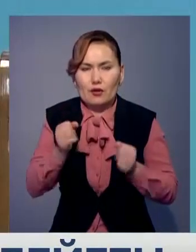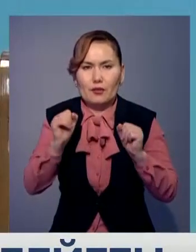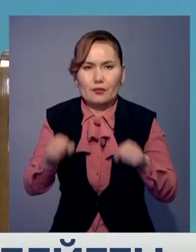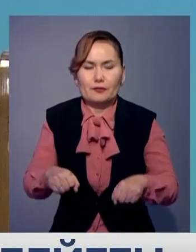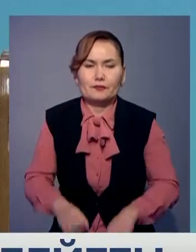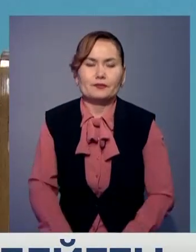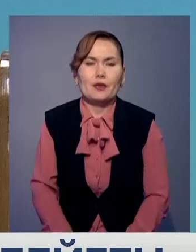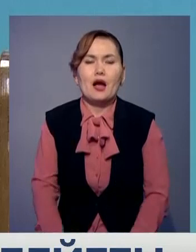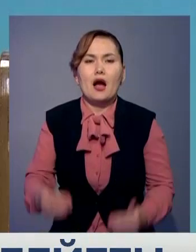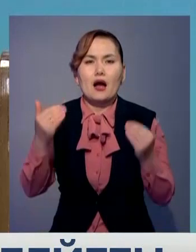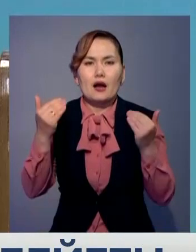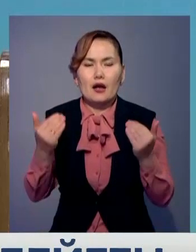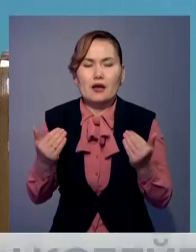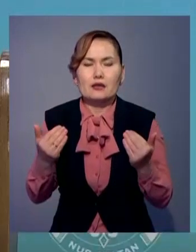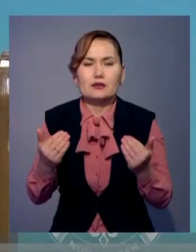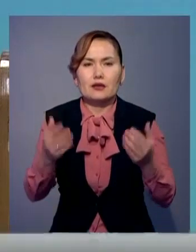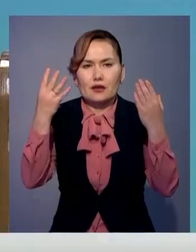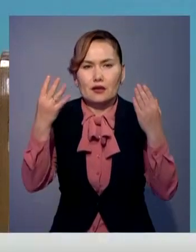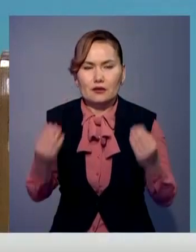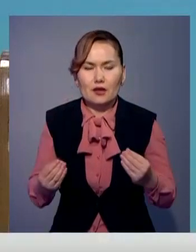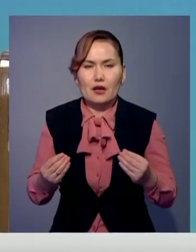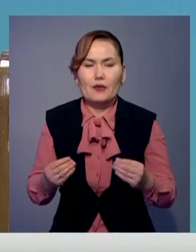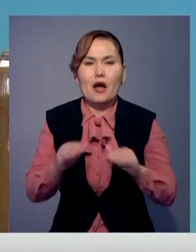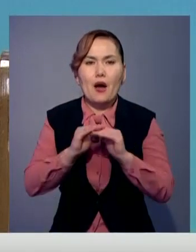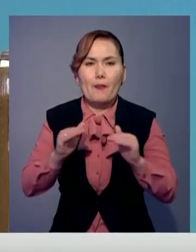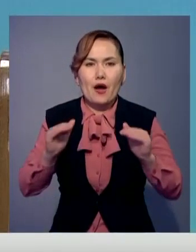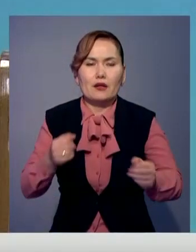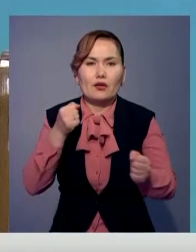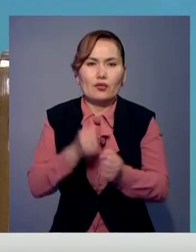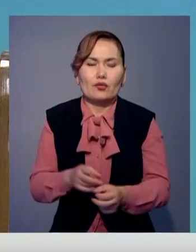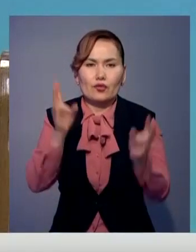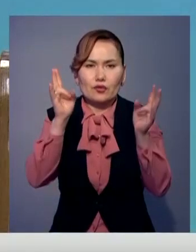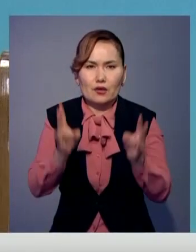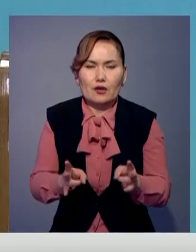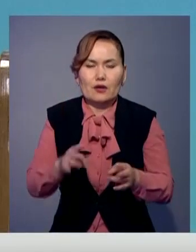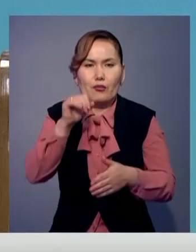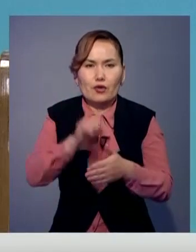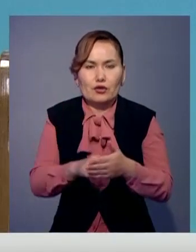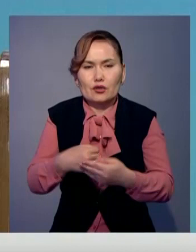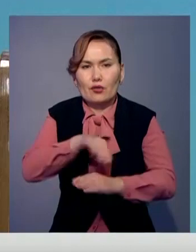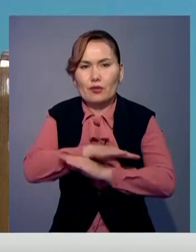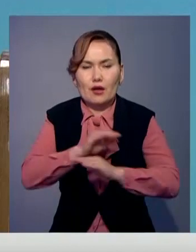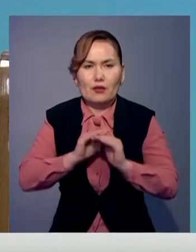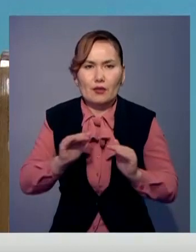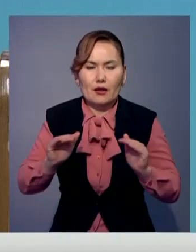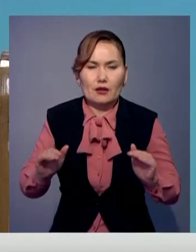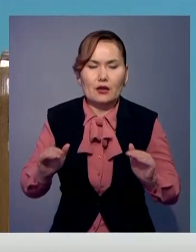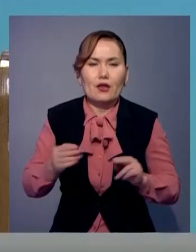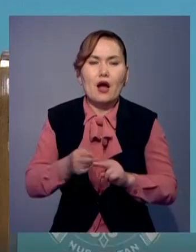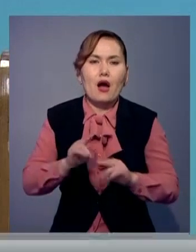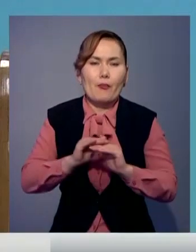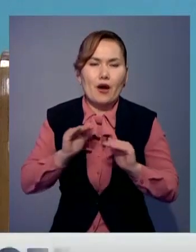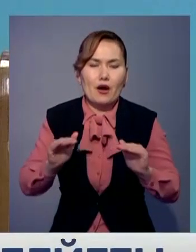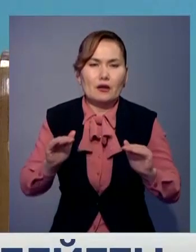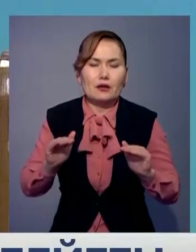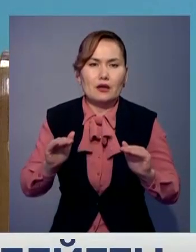Қазіргі таңда балалар жиі жол көлік оқиғасына түседі. Оның түсу себебі салдары балалар